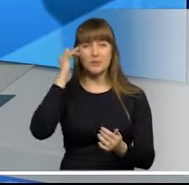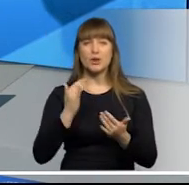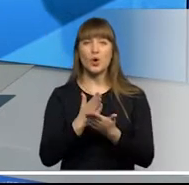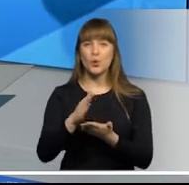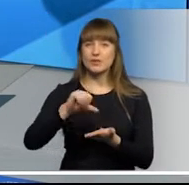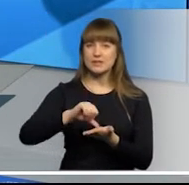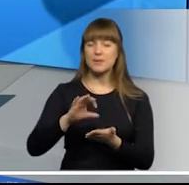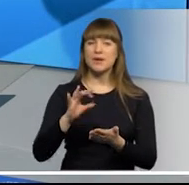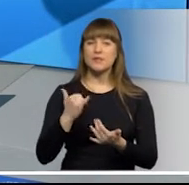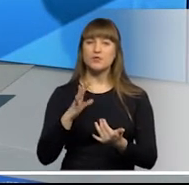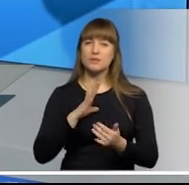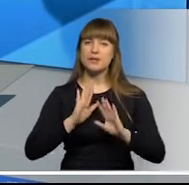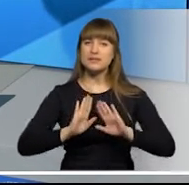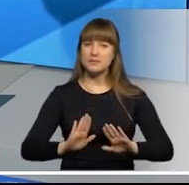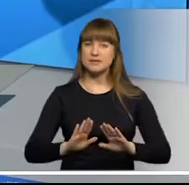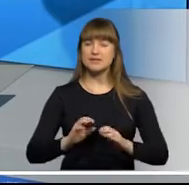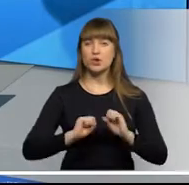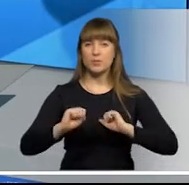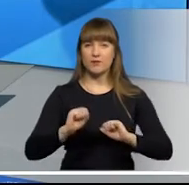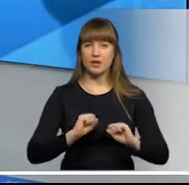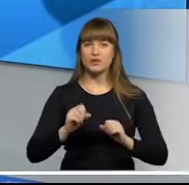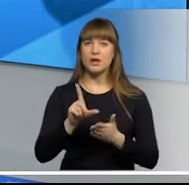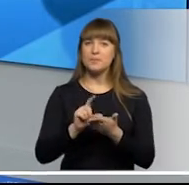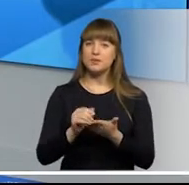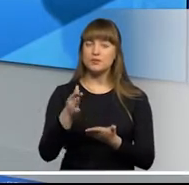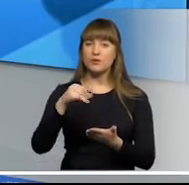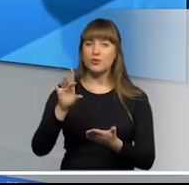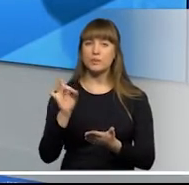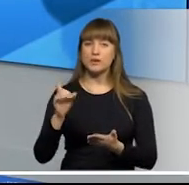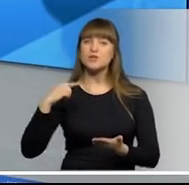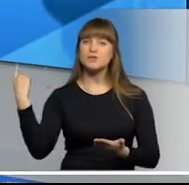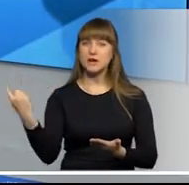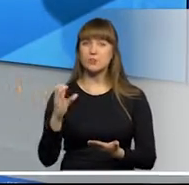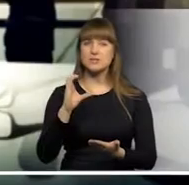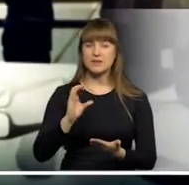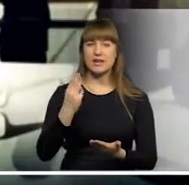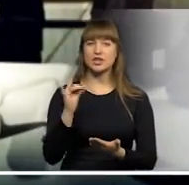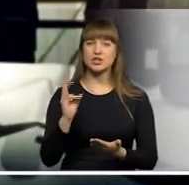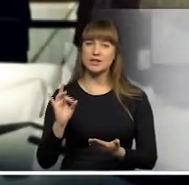России по Ростовской области Светлана Жинкина. В студии был Артем Тарасов. До встречи.